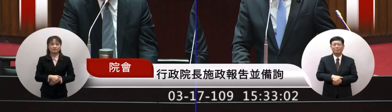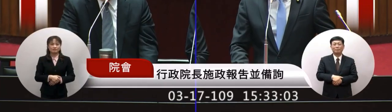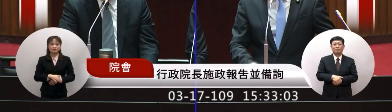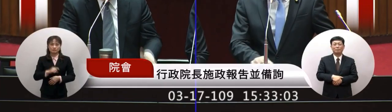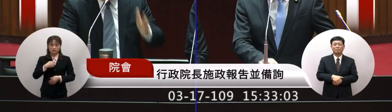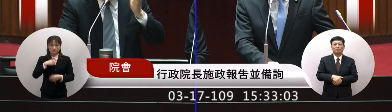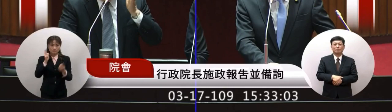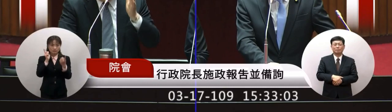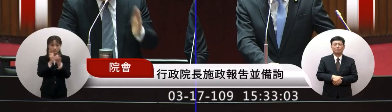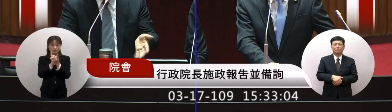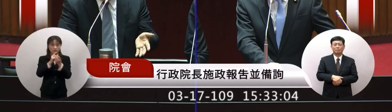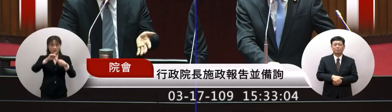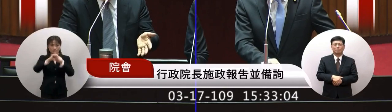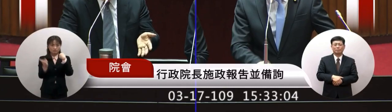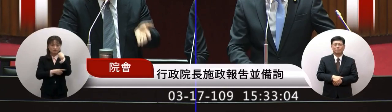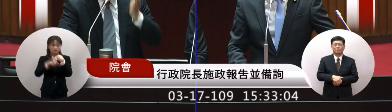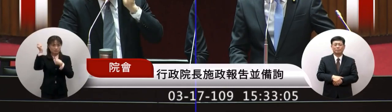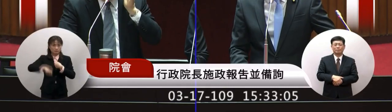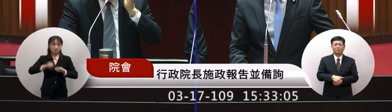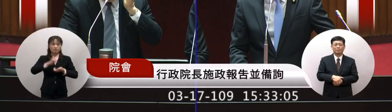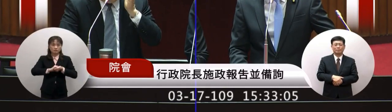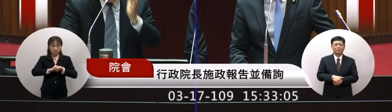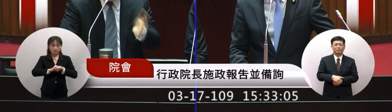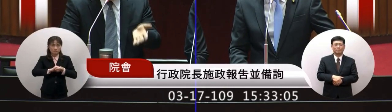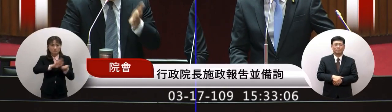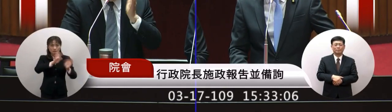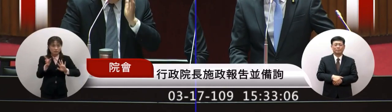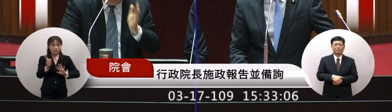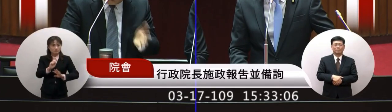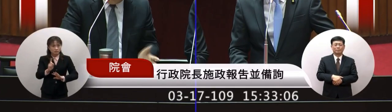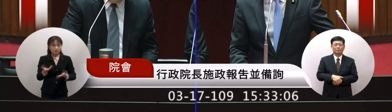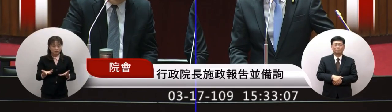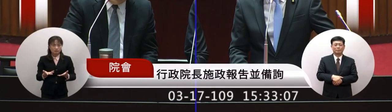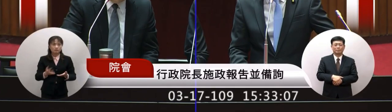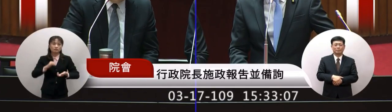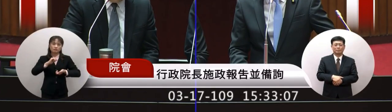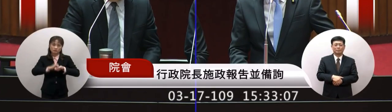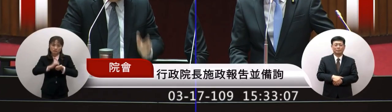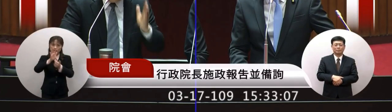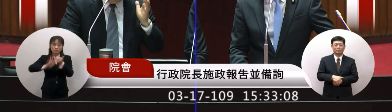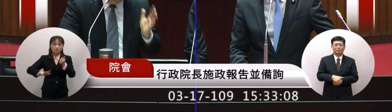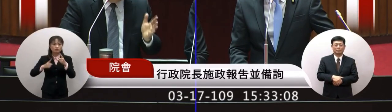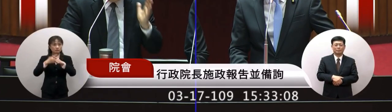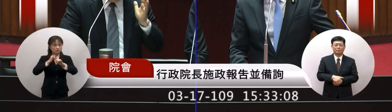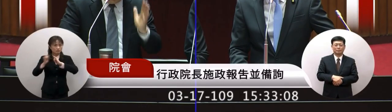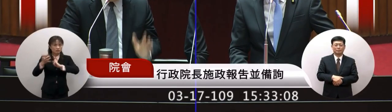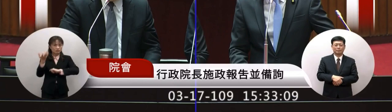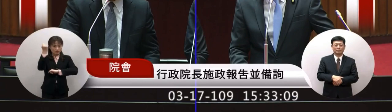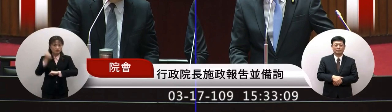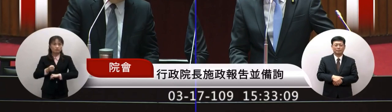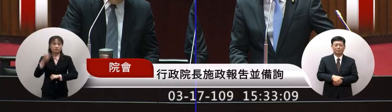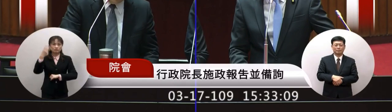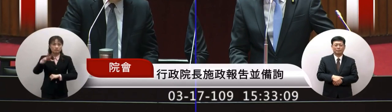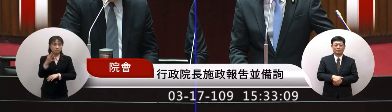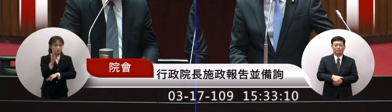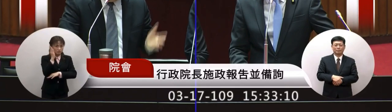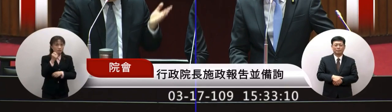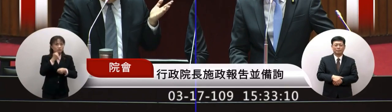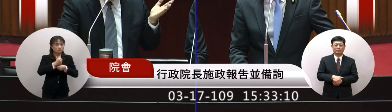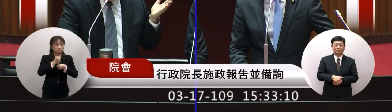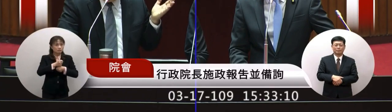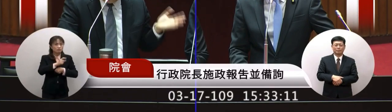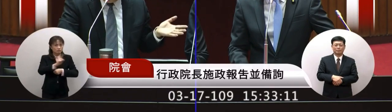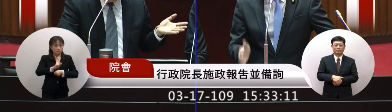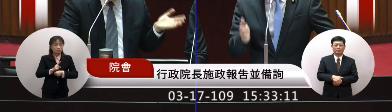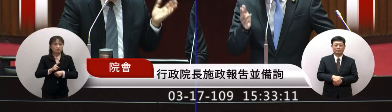决到底是安怎样，总是牵涉到人民的权利，啊，甲政府。经济作为，我